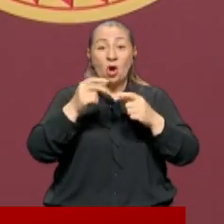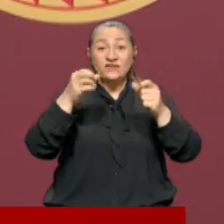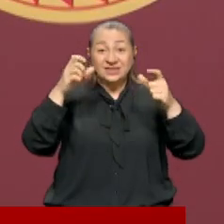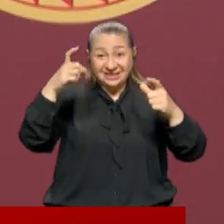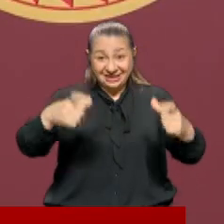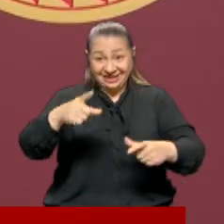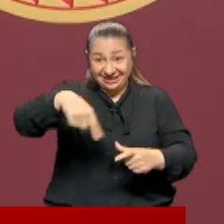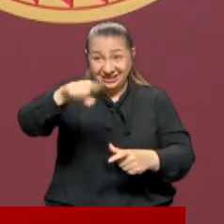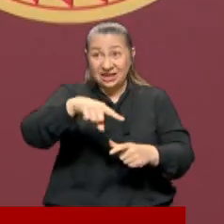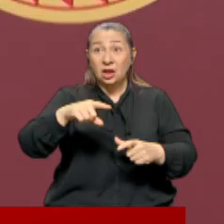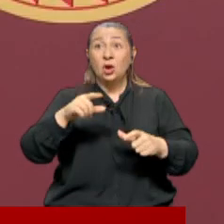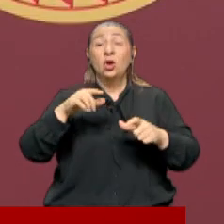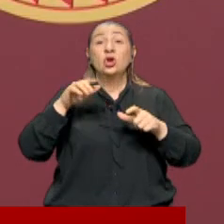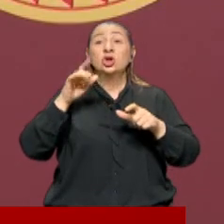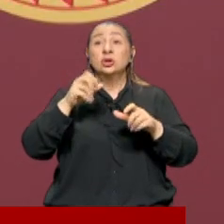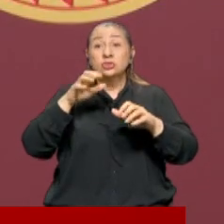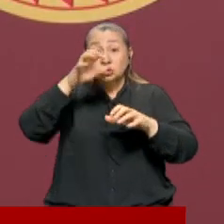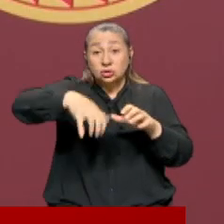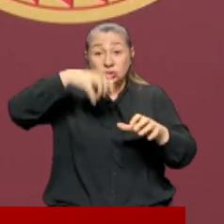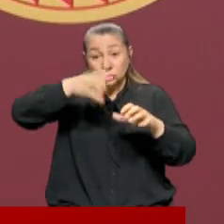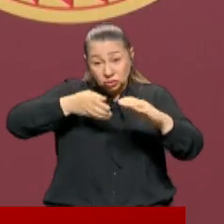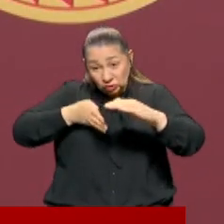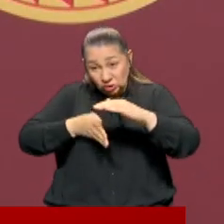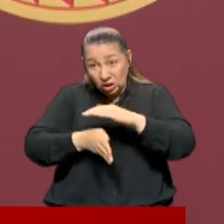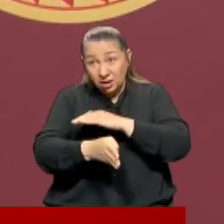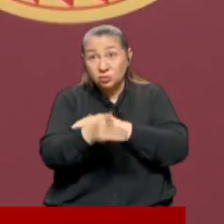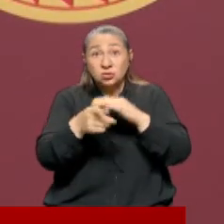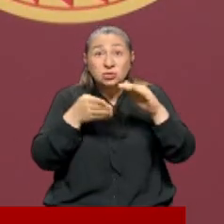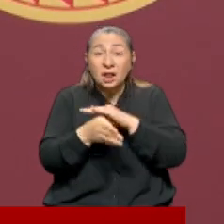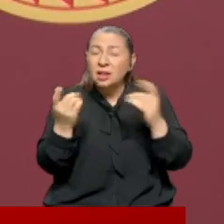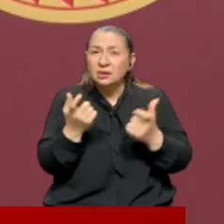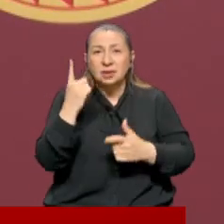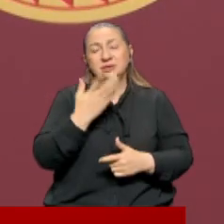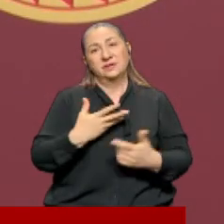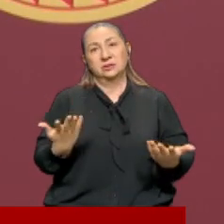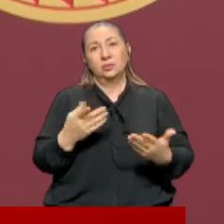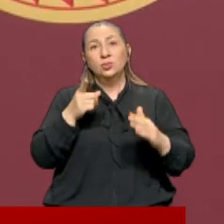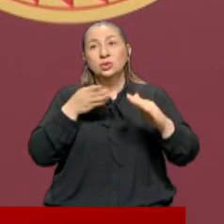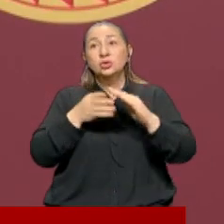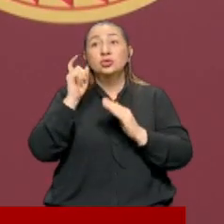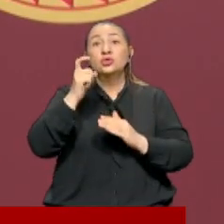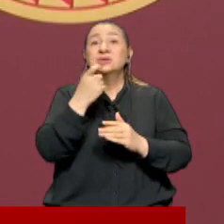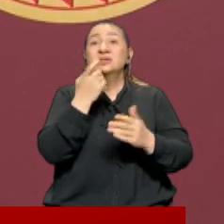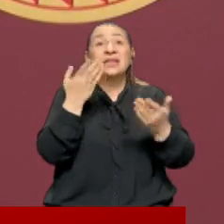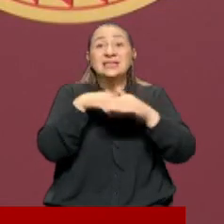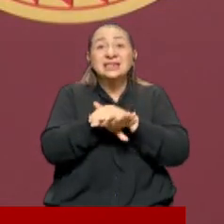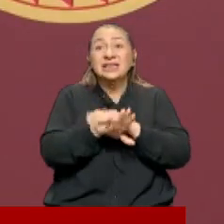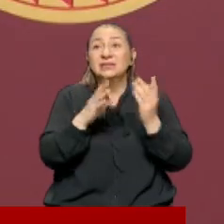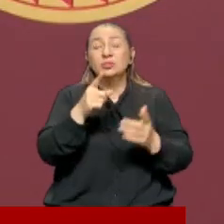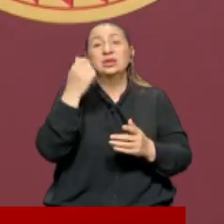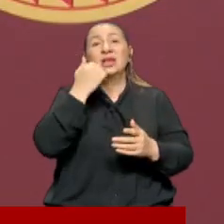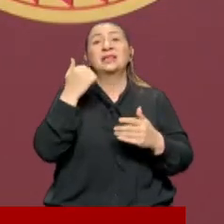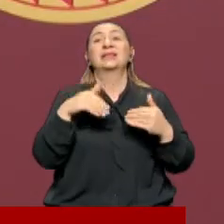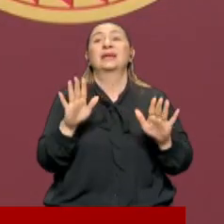ofisine Loder'le tünel kazılmış. Bu tünel nerede Allah aşkına ya? Bu tüneli 9 yıl niye sakladın Erdoğan? Bu